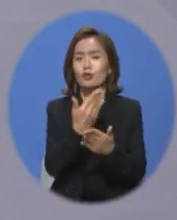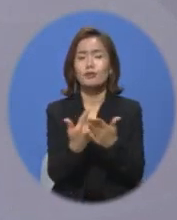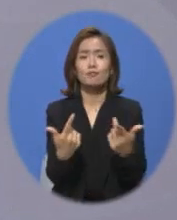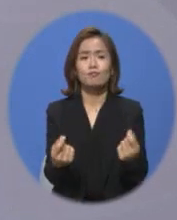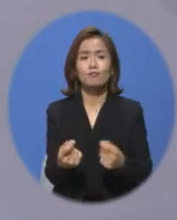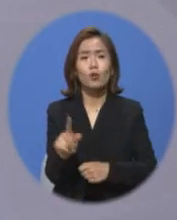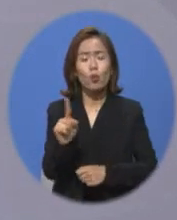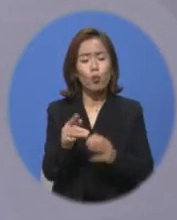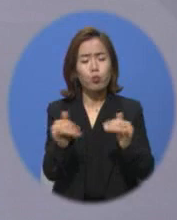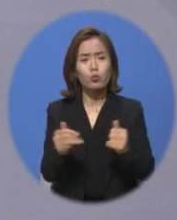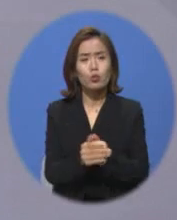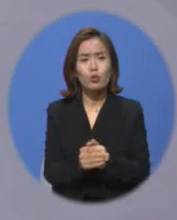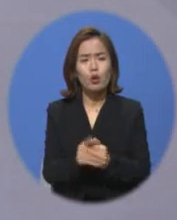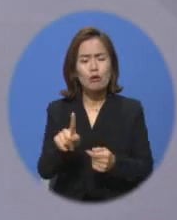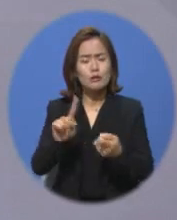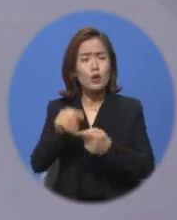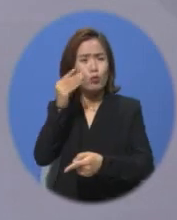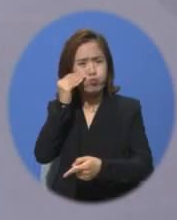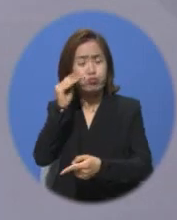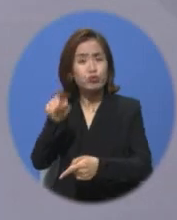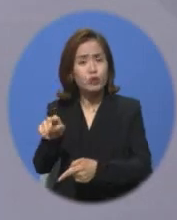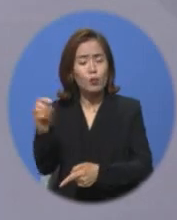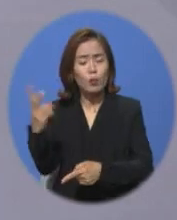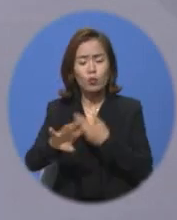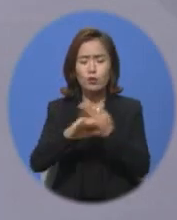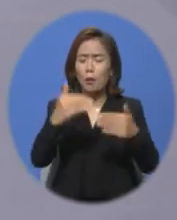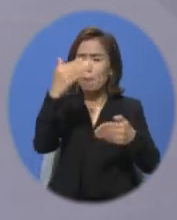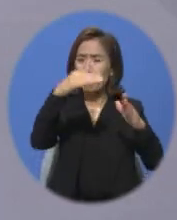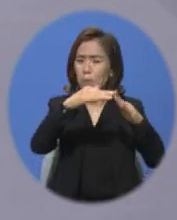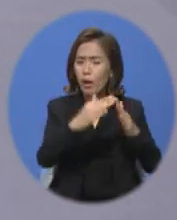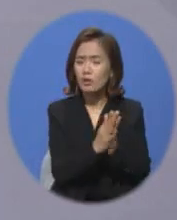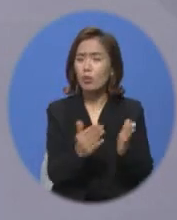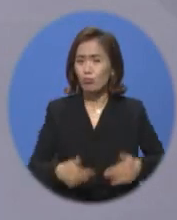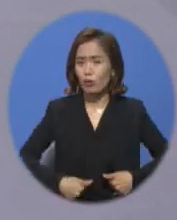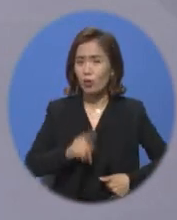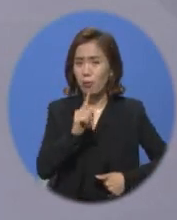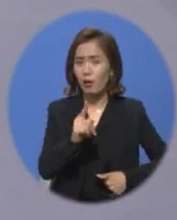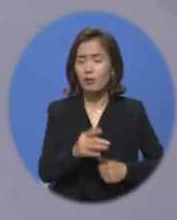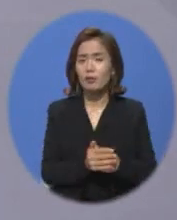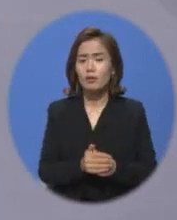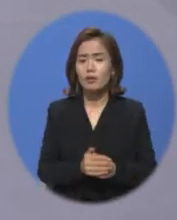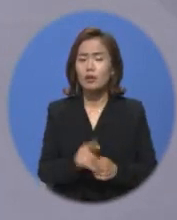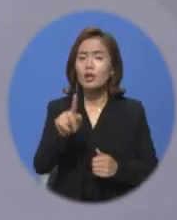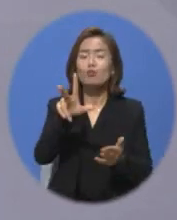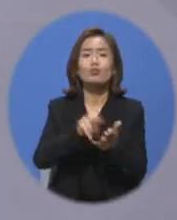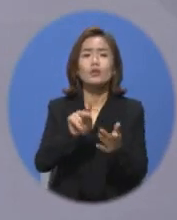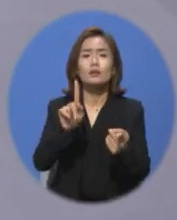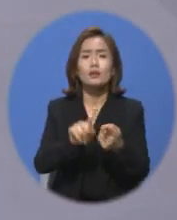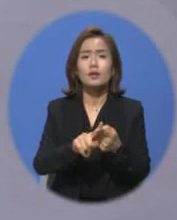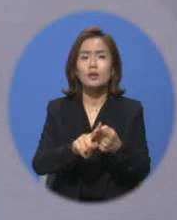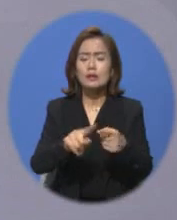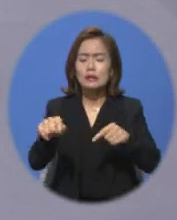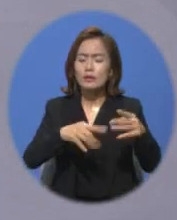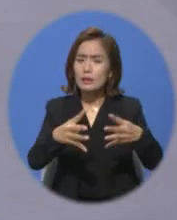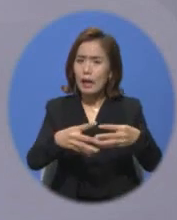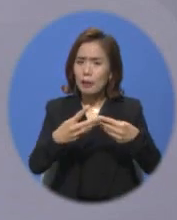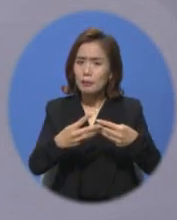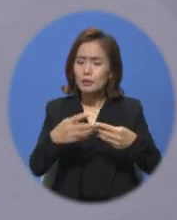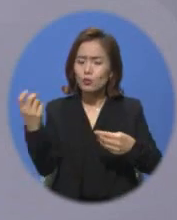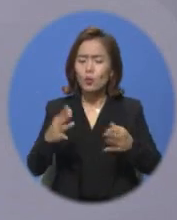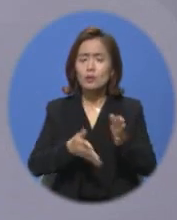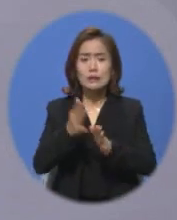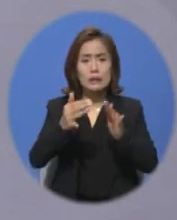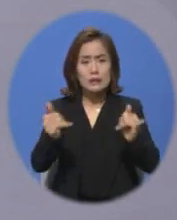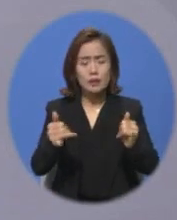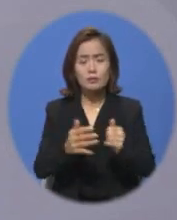사람들은 유지해야한다고하고,어떤사람들은 폐쇄해야한다고합니다.현재까지이문제에대해정치적 합의나지역주민들사이의합의는이루어지지않았습니다